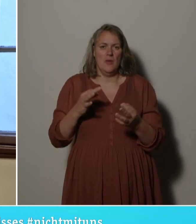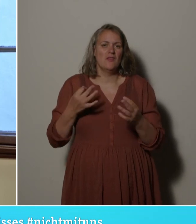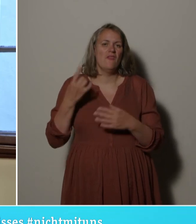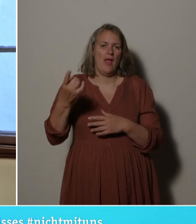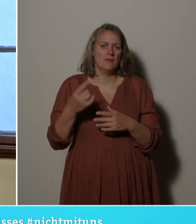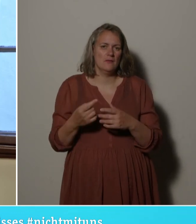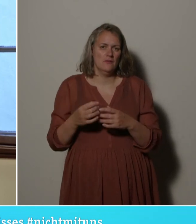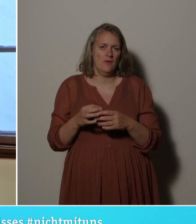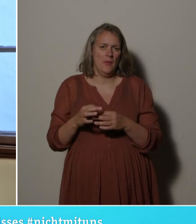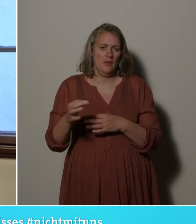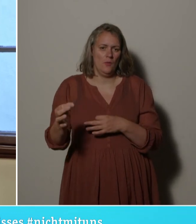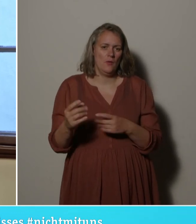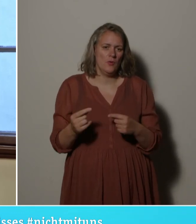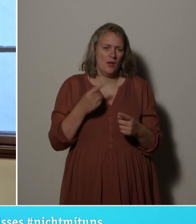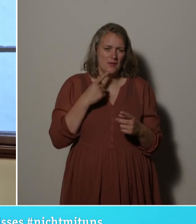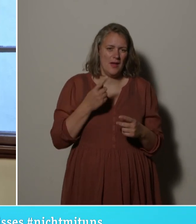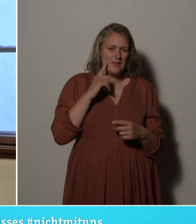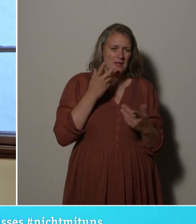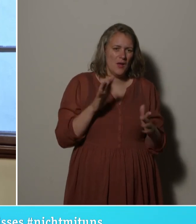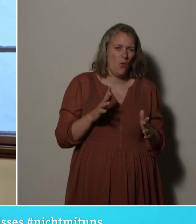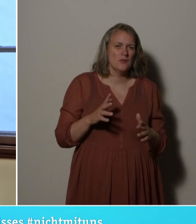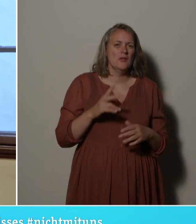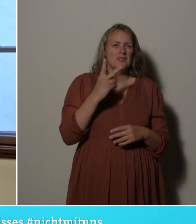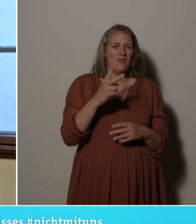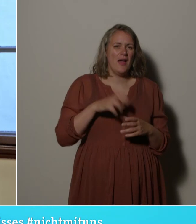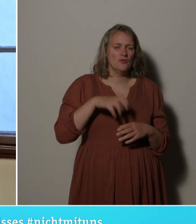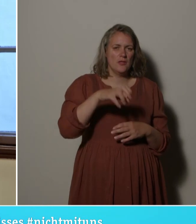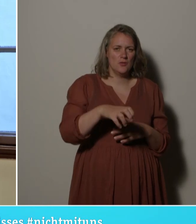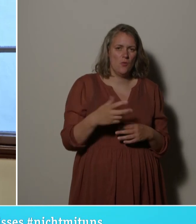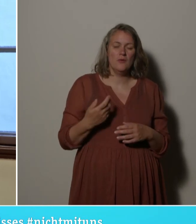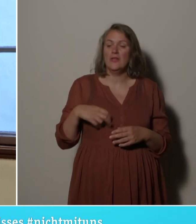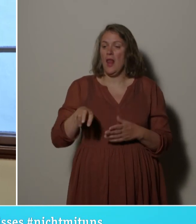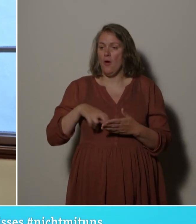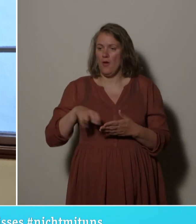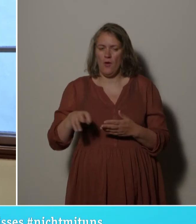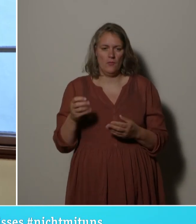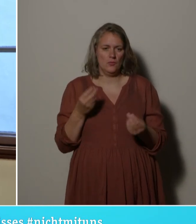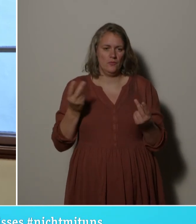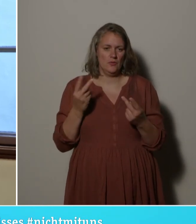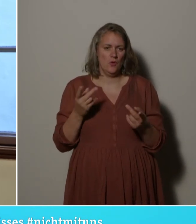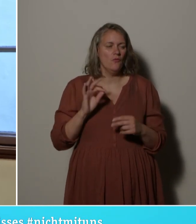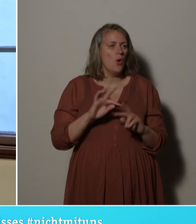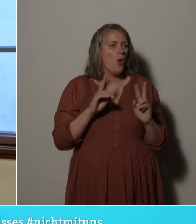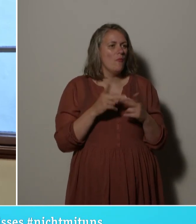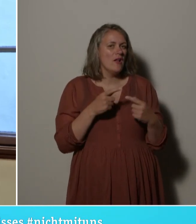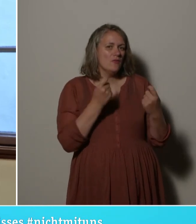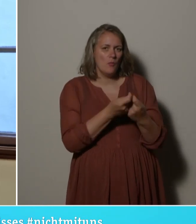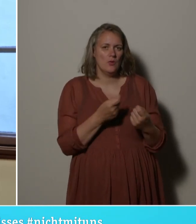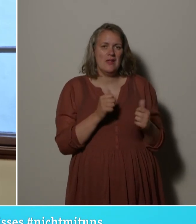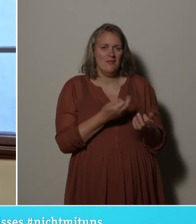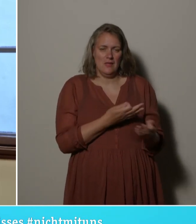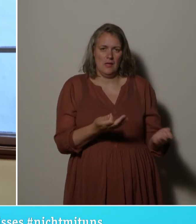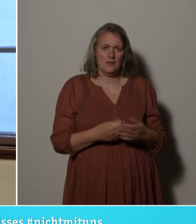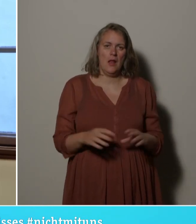macht keinen Sinn, ob ich wegen zwei Stationen noch in eine Straßenbahn hinein hopse oder nicht. Das bringt dem Umweltverbund